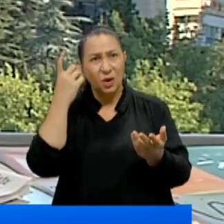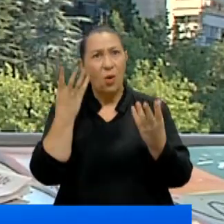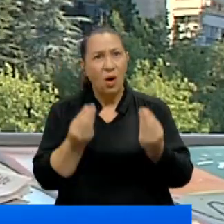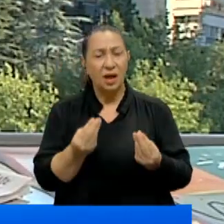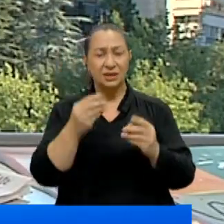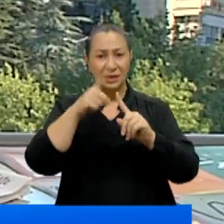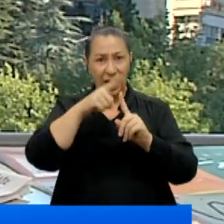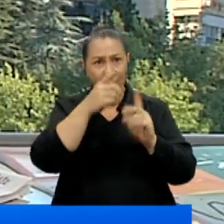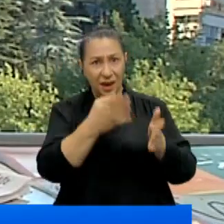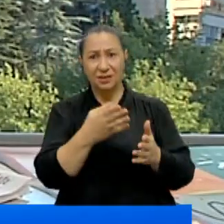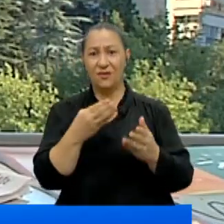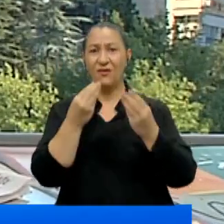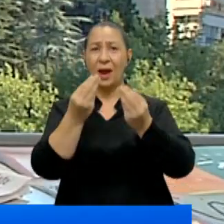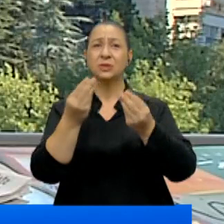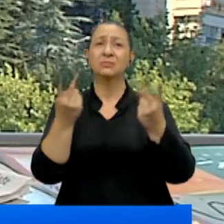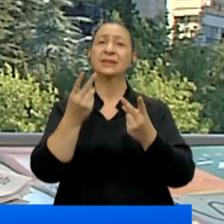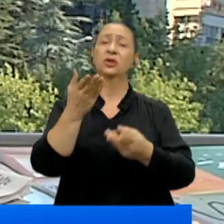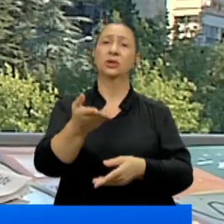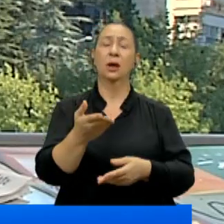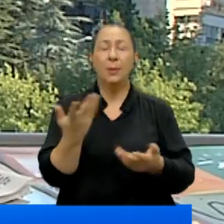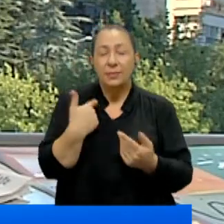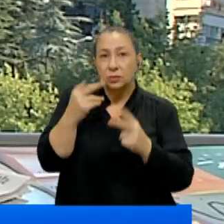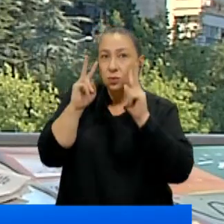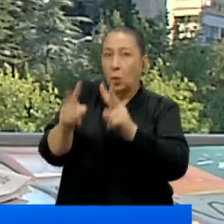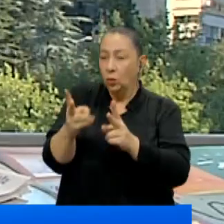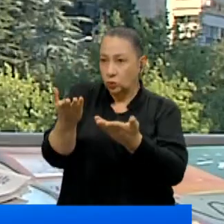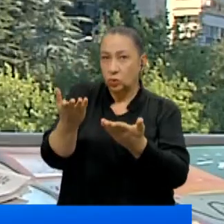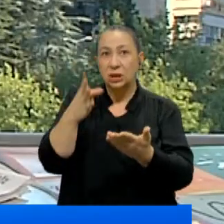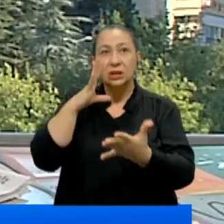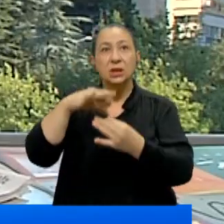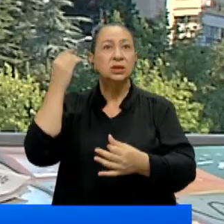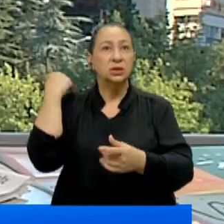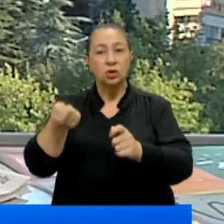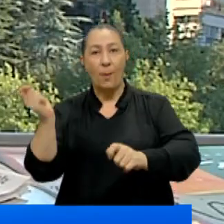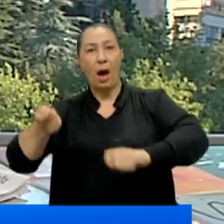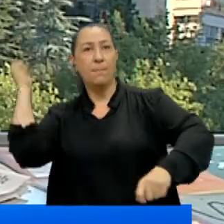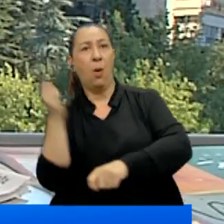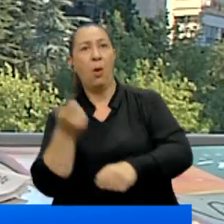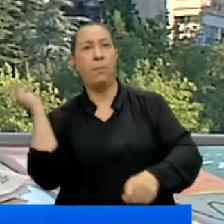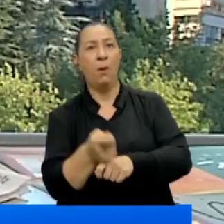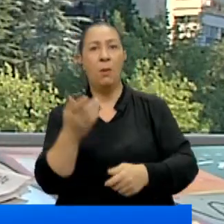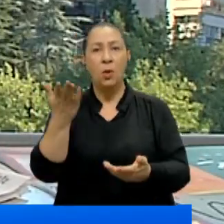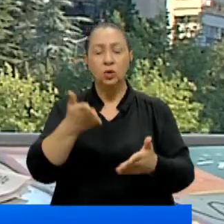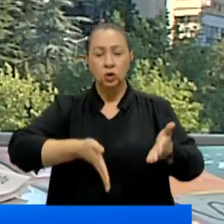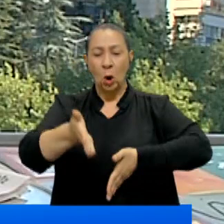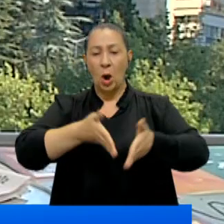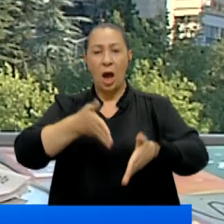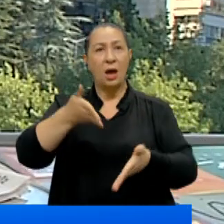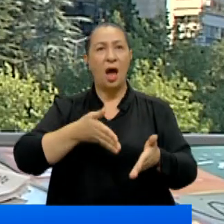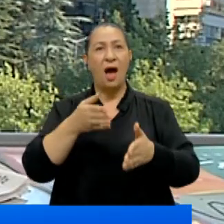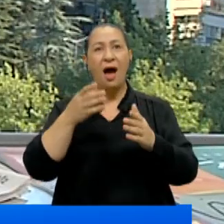yaşayan Taliban ve vermiş olduğu mesajlar. Ama biz görüyoruz o görüntüleri, insanların sırtına sopalarla vuranları ve sokak